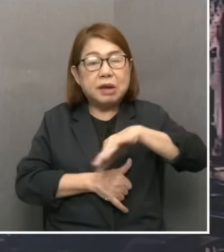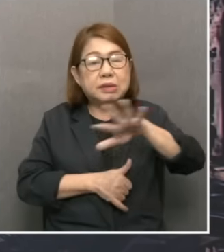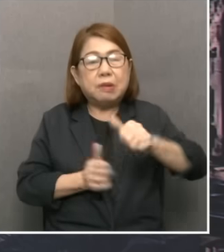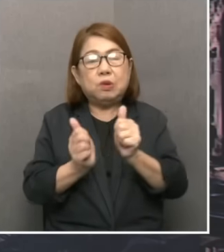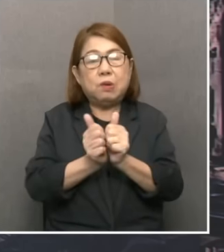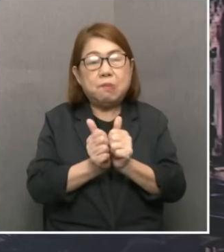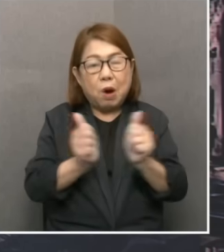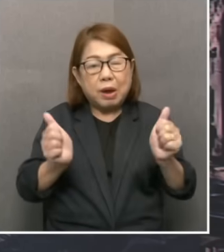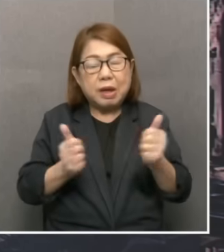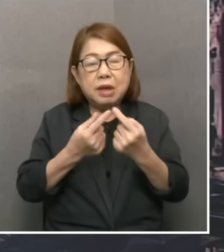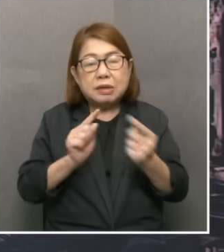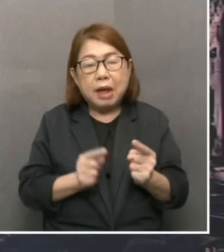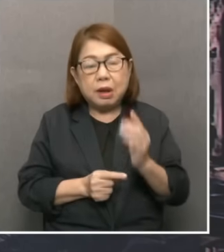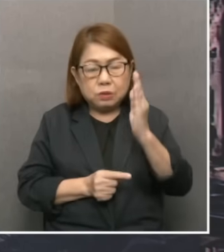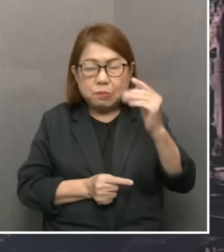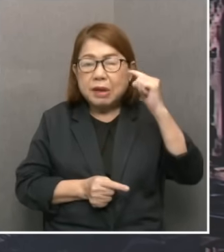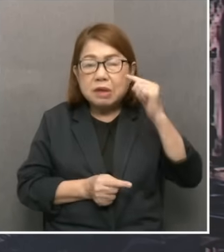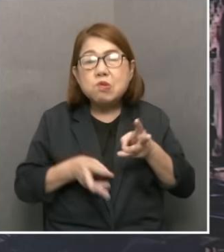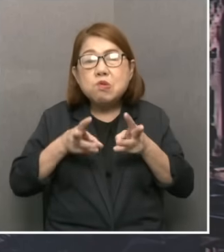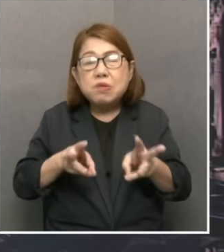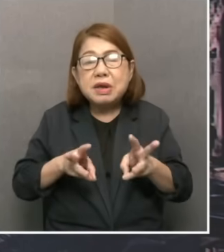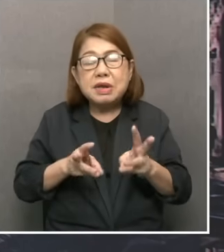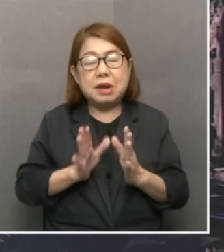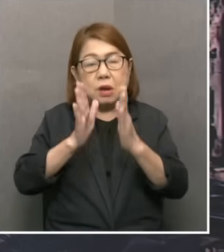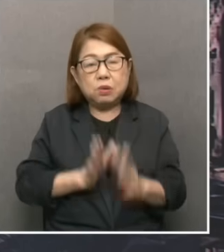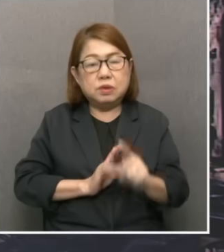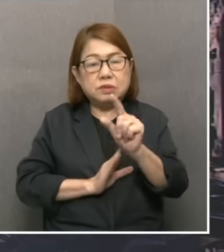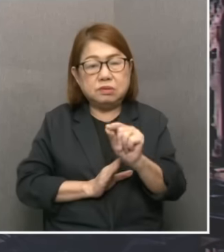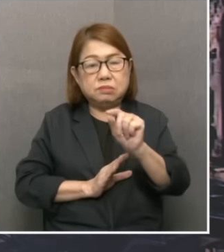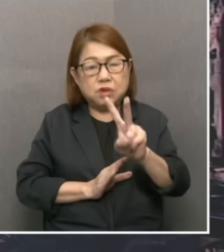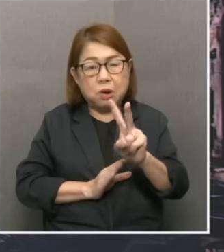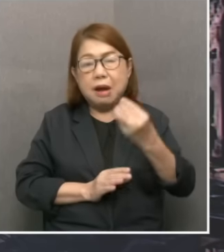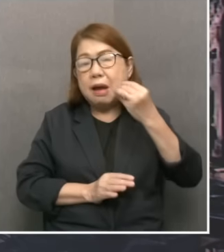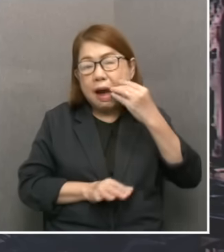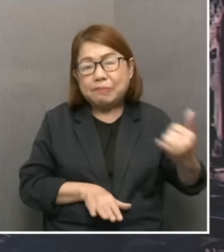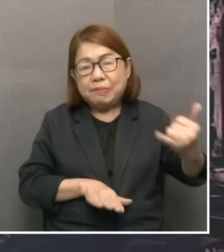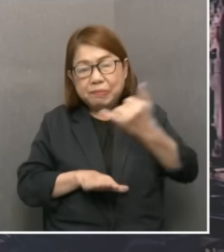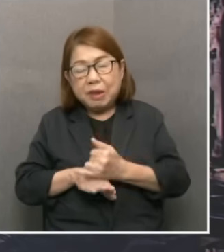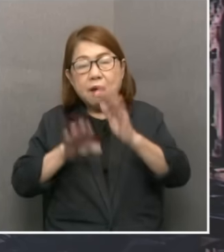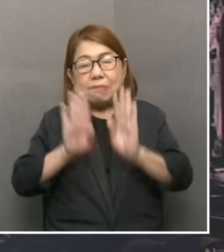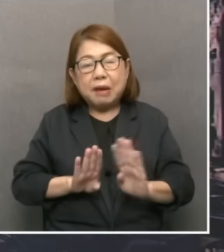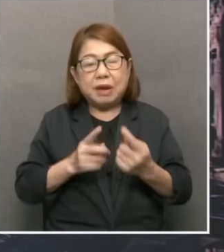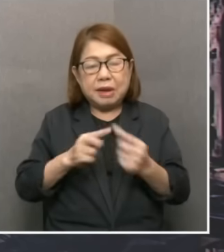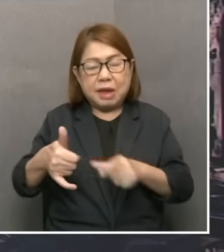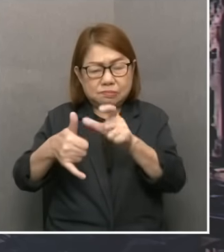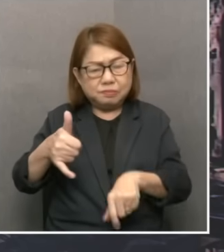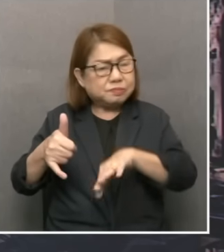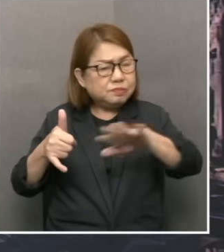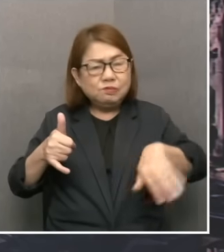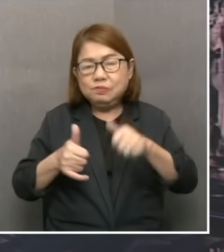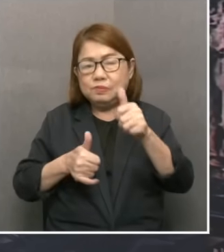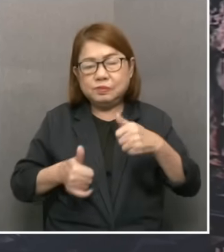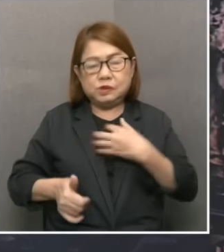การหาช่องทางการเคลื่อนย้ายการอพยพคนแต่ว่ายืนยันด้วยนะคะว่าตอนนี้ทุกคนปลอดภัยดีสุขภาพยังดีอยู่